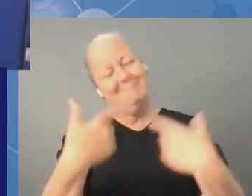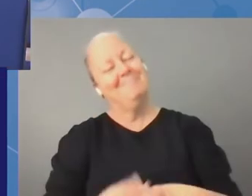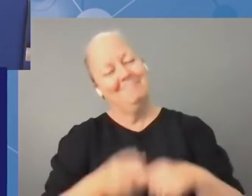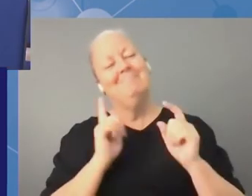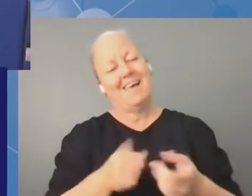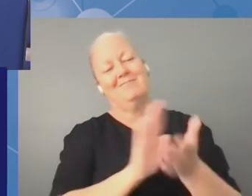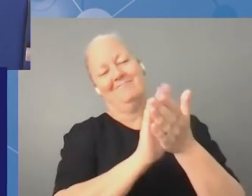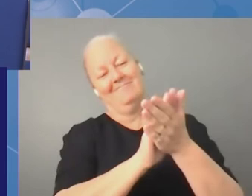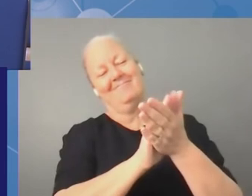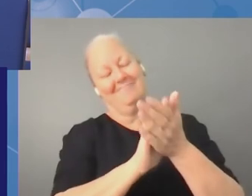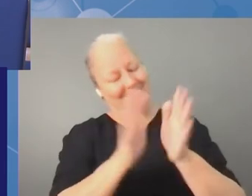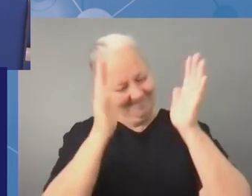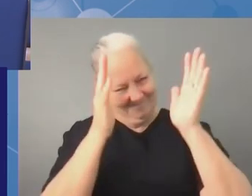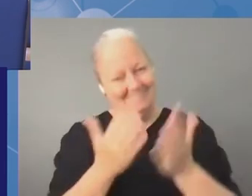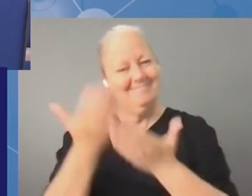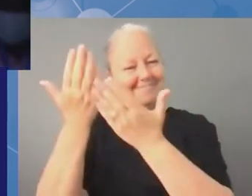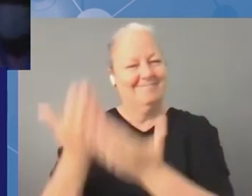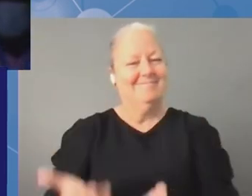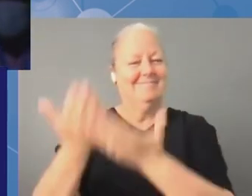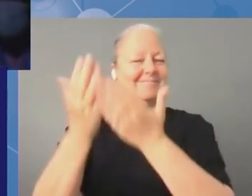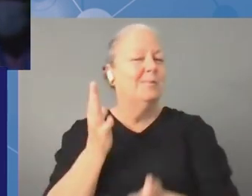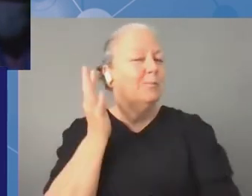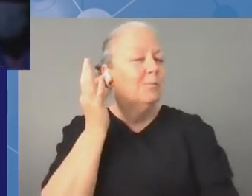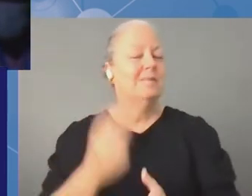وقسمها، فأرجو التصفيق لسورينا